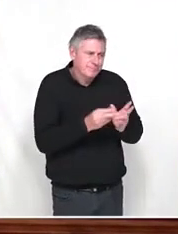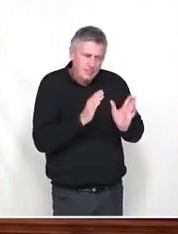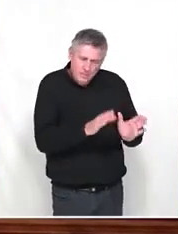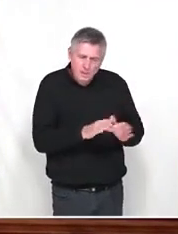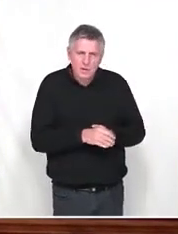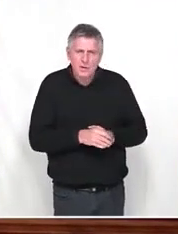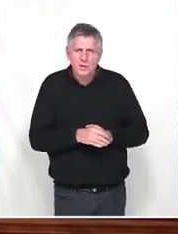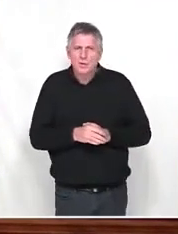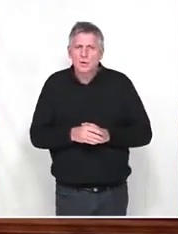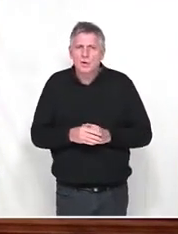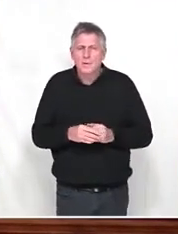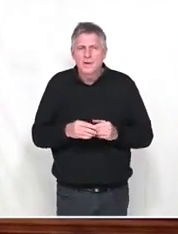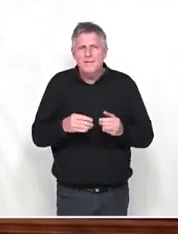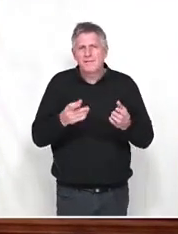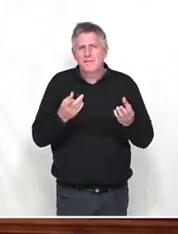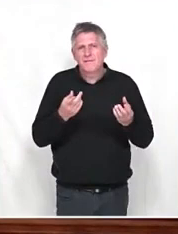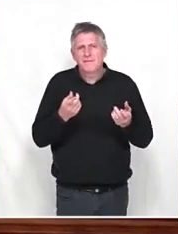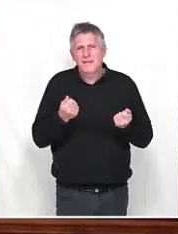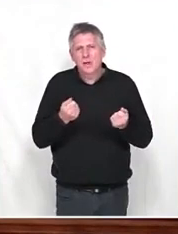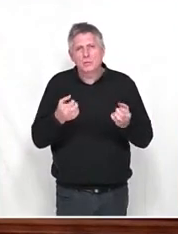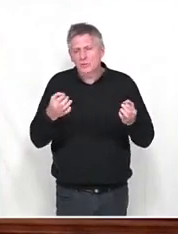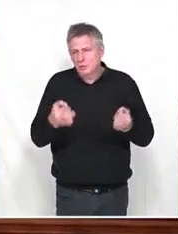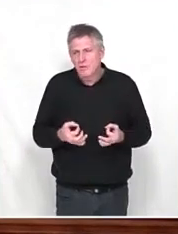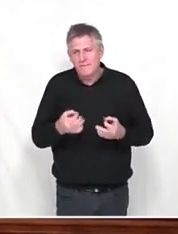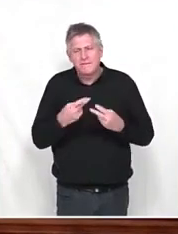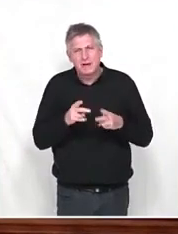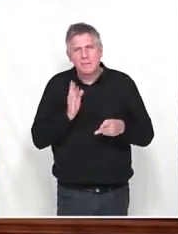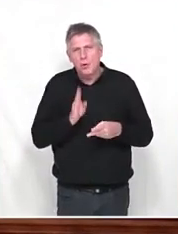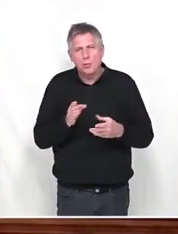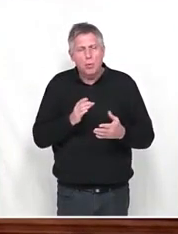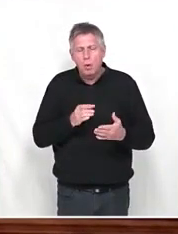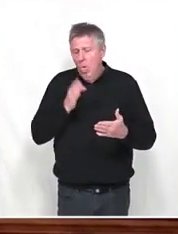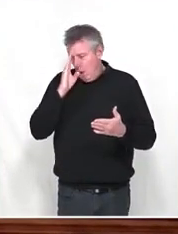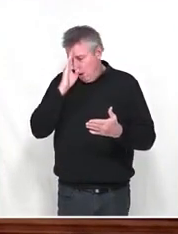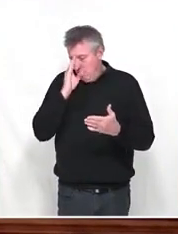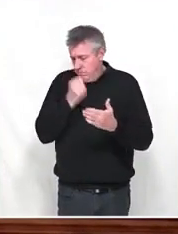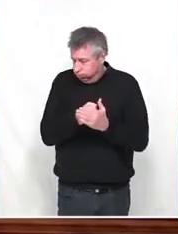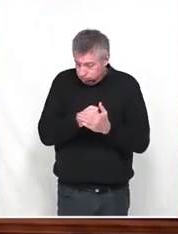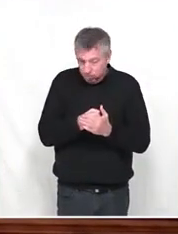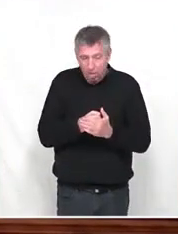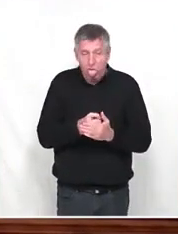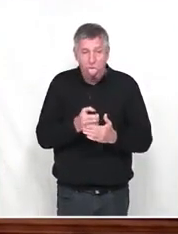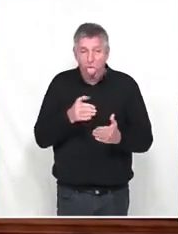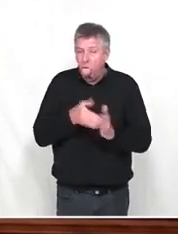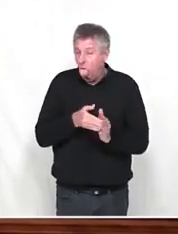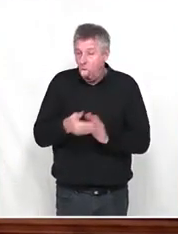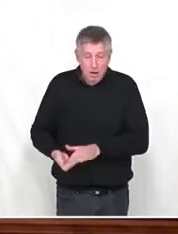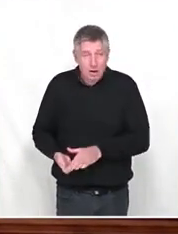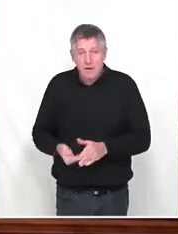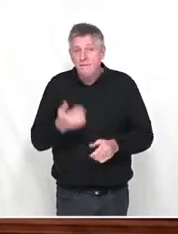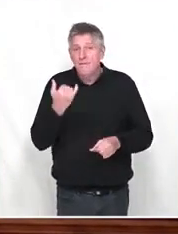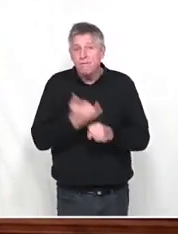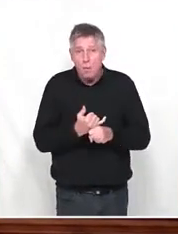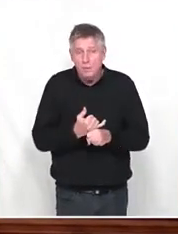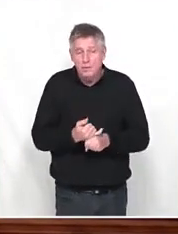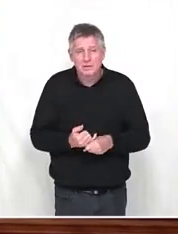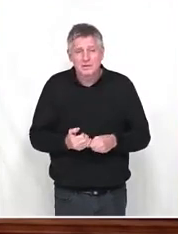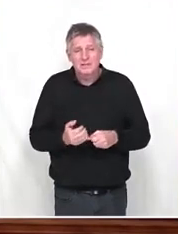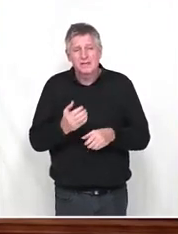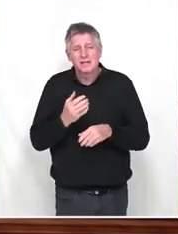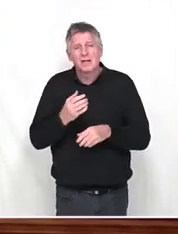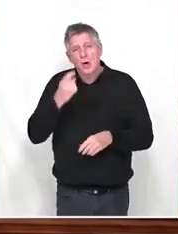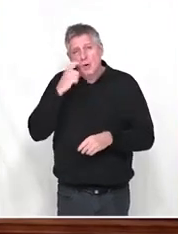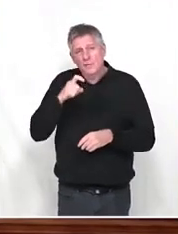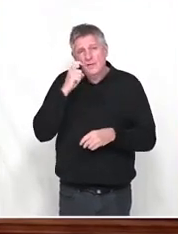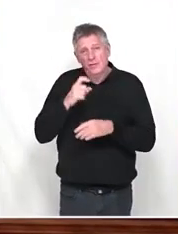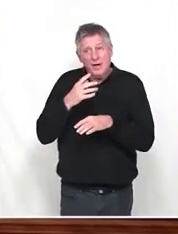Bordeaux sont dans le mur, c'est totalement faux. Et je vais m'appuyer sur un observatoire extérieur à la ville. L'Observatoire